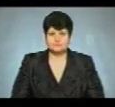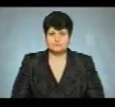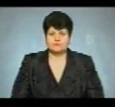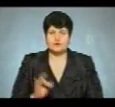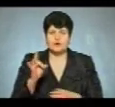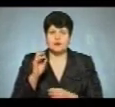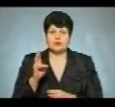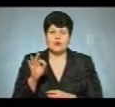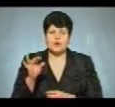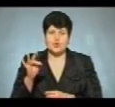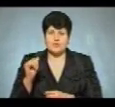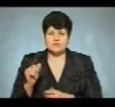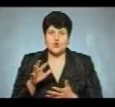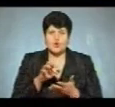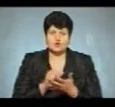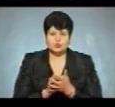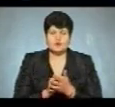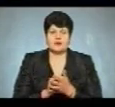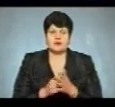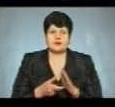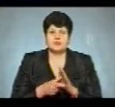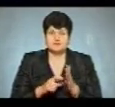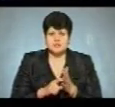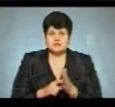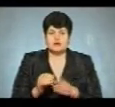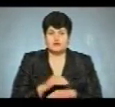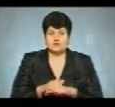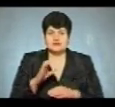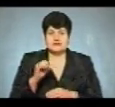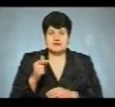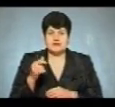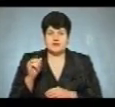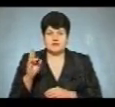Роман Куровський орендує помешкання у середмісті Тернополя на вулиці Сагайдачного.